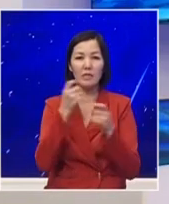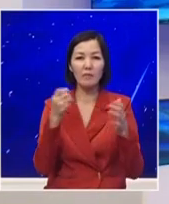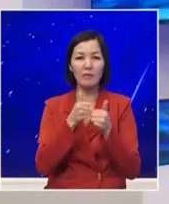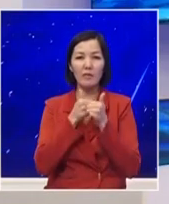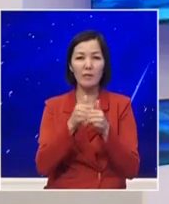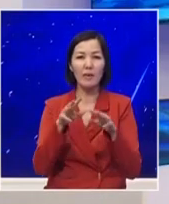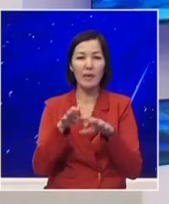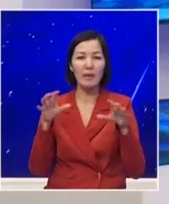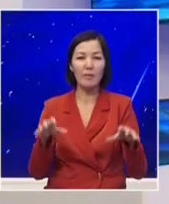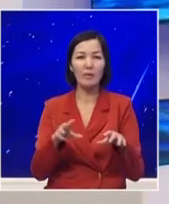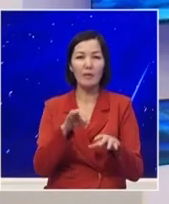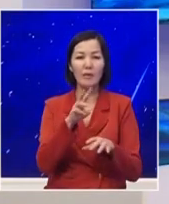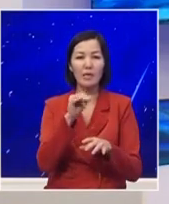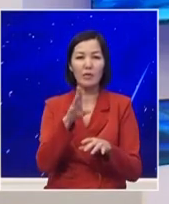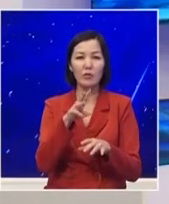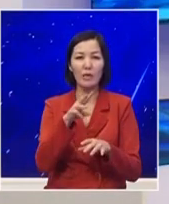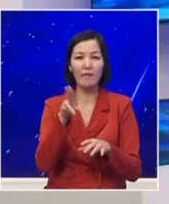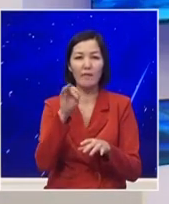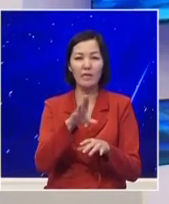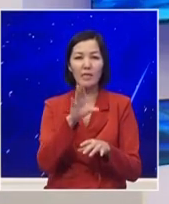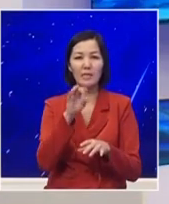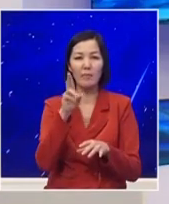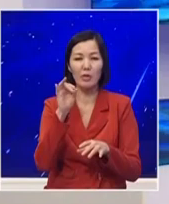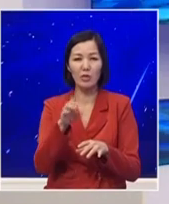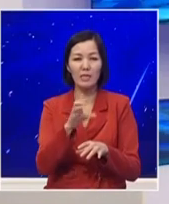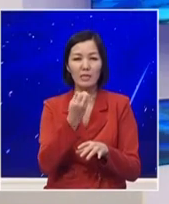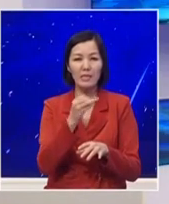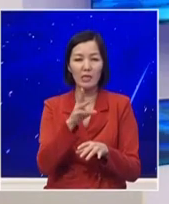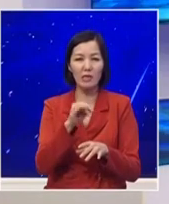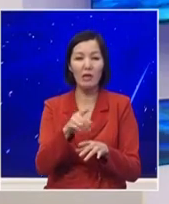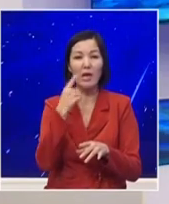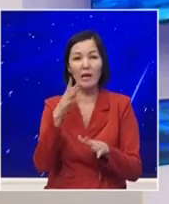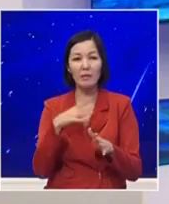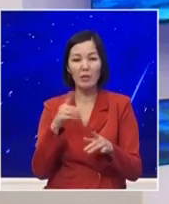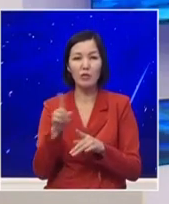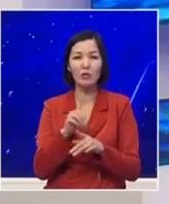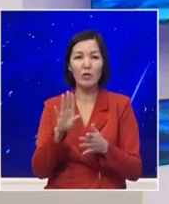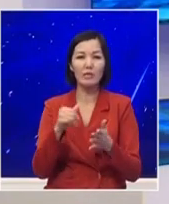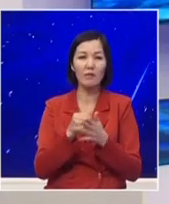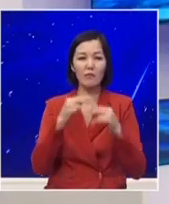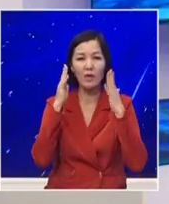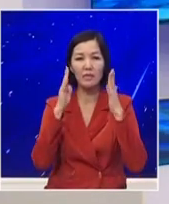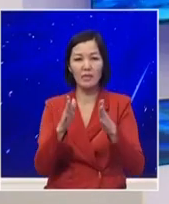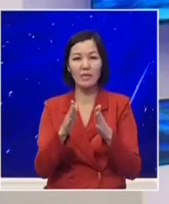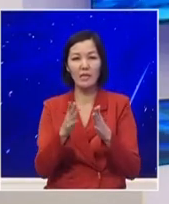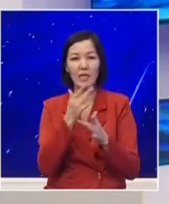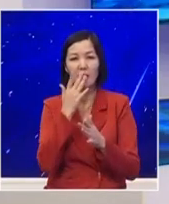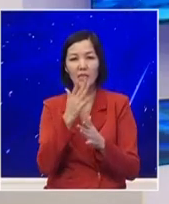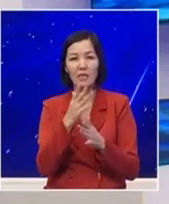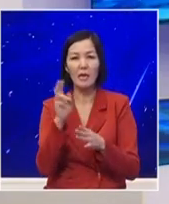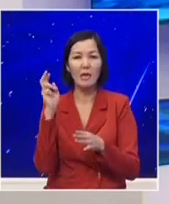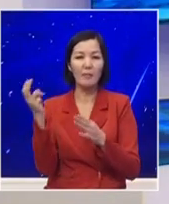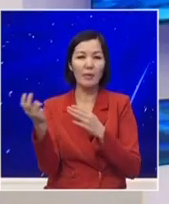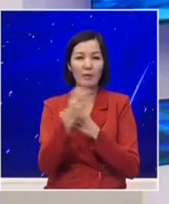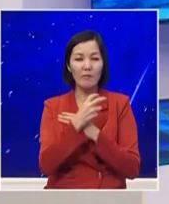комитета миграционной службы МВД РК Сабыржан Сейтжанов. Также он отметил, что основной акцент сделан на иностранцах,